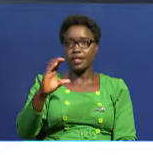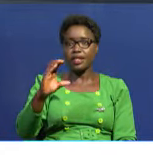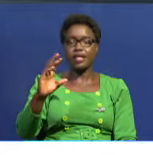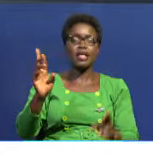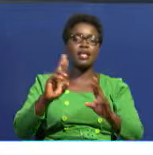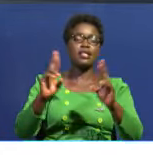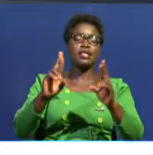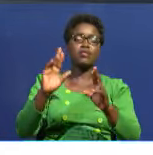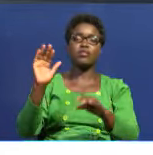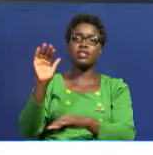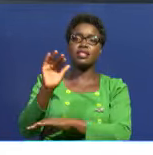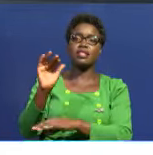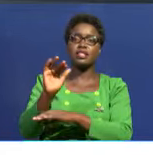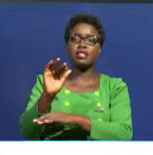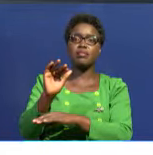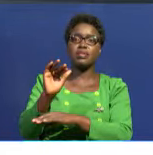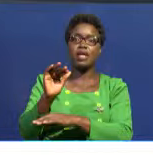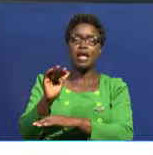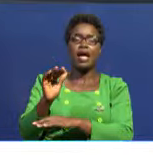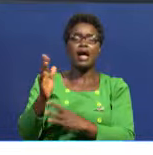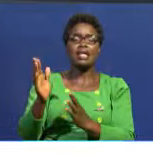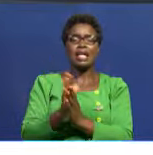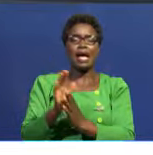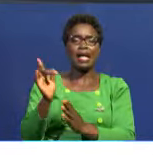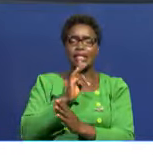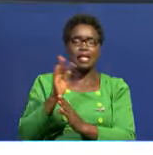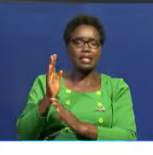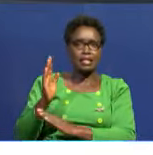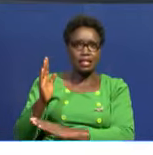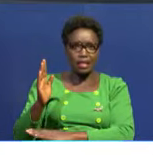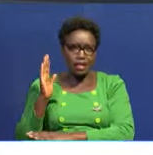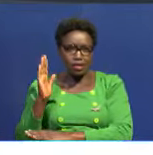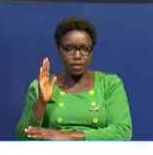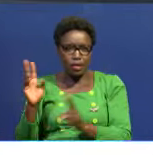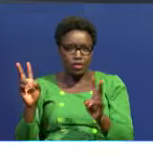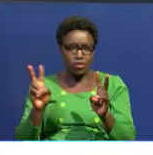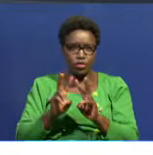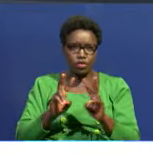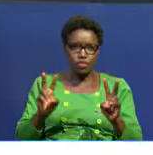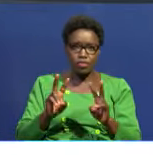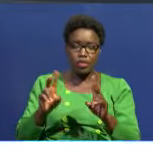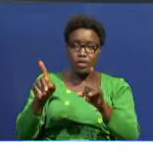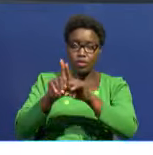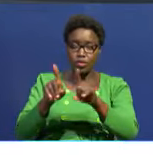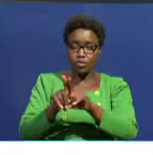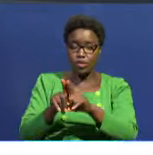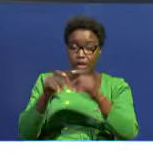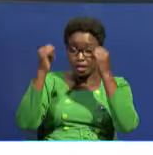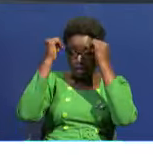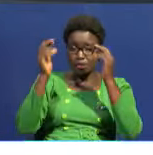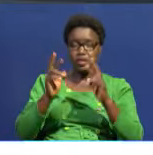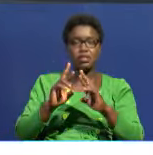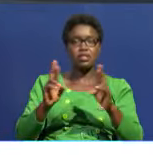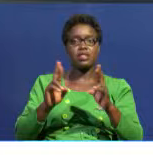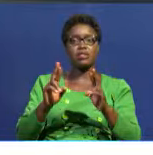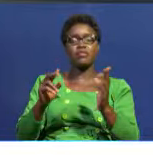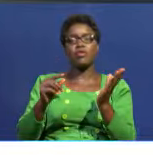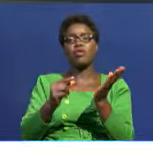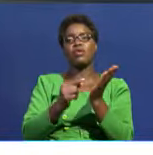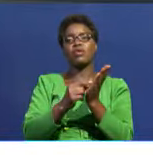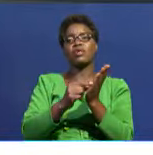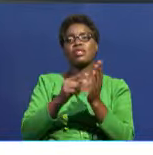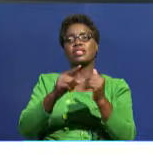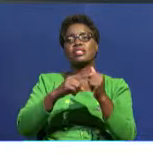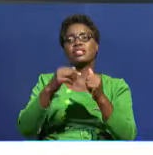huo ambao utafanywa chini ya ulinzi mkali. Yanajiri huku wanafunzi pia wakijiandaa kufanya mtihani wa grade ya 6